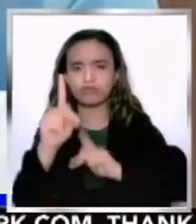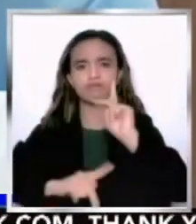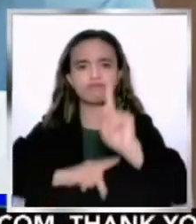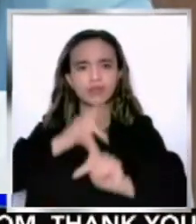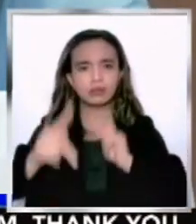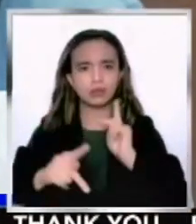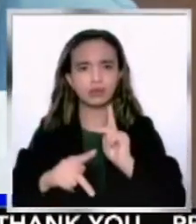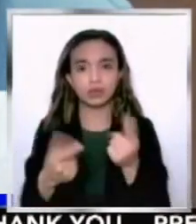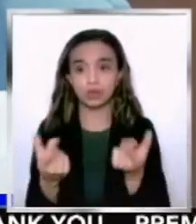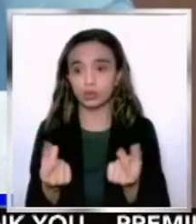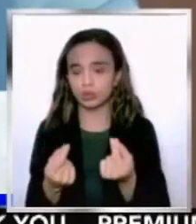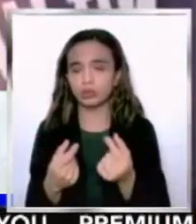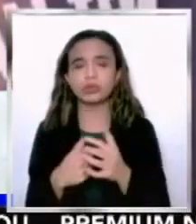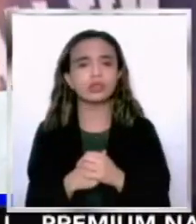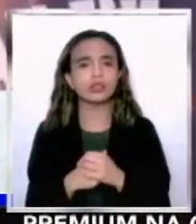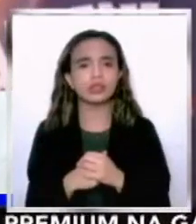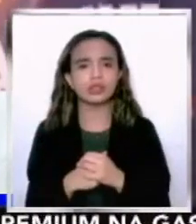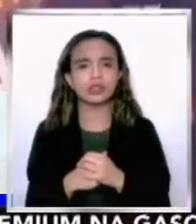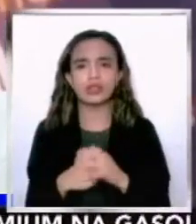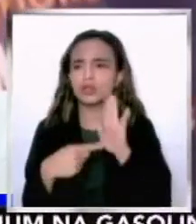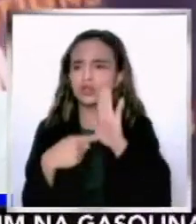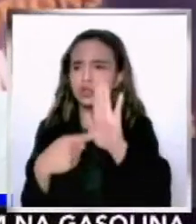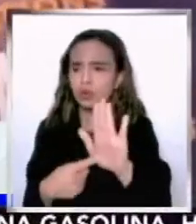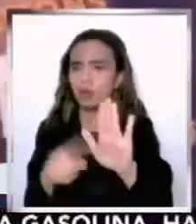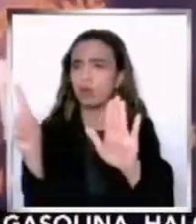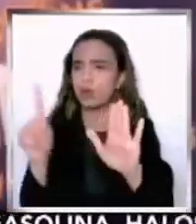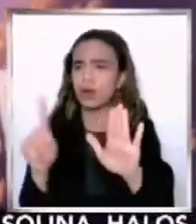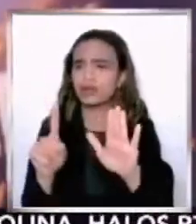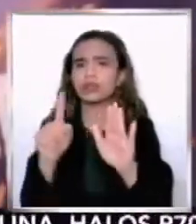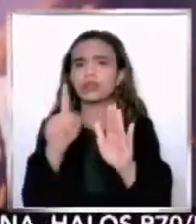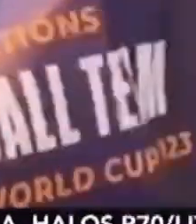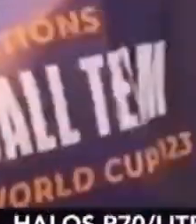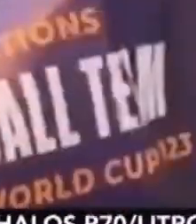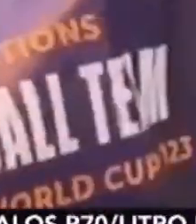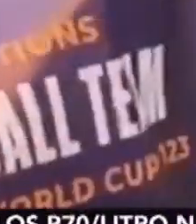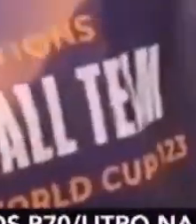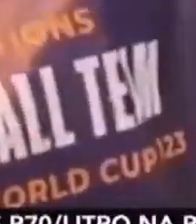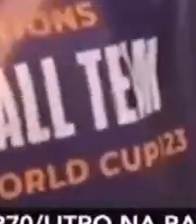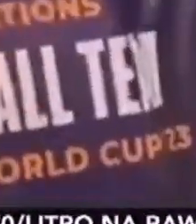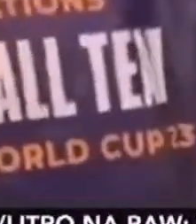what the true Filipino is. Chino Trinidad Agututo, 24 Oras.